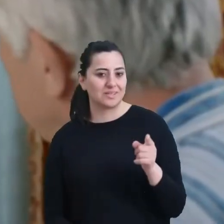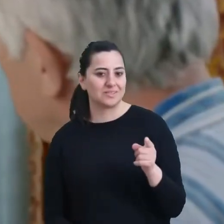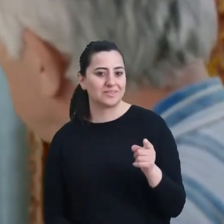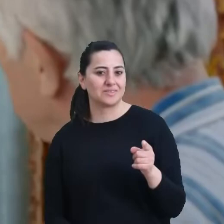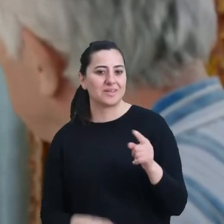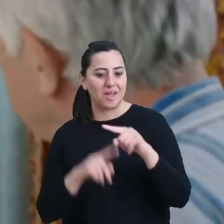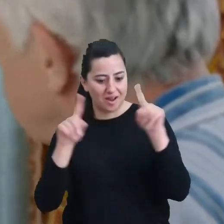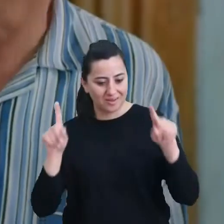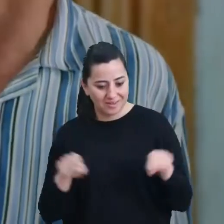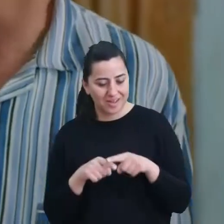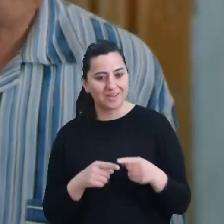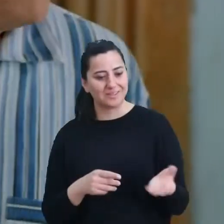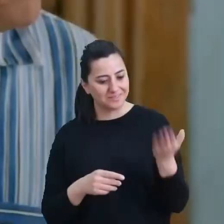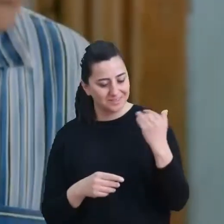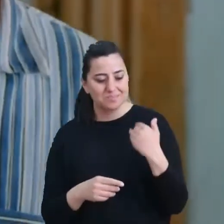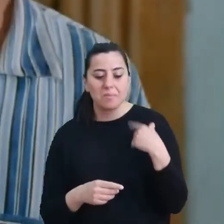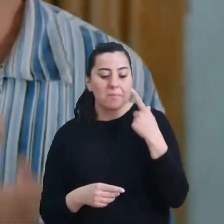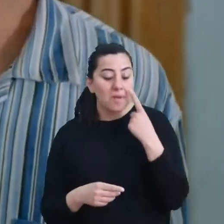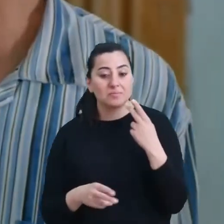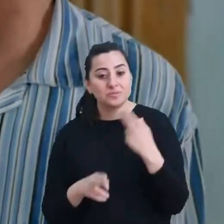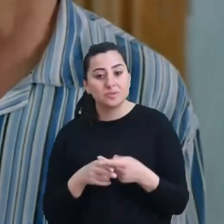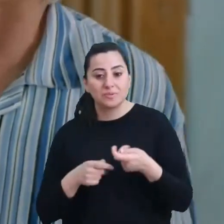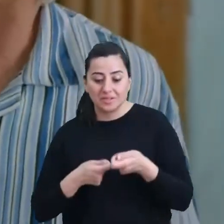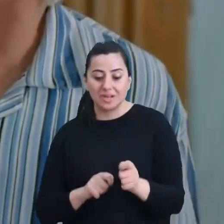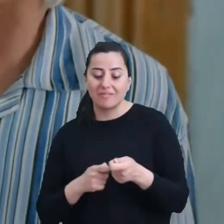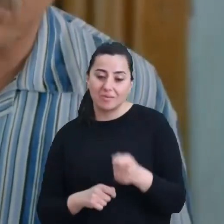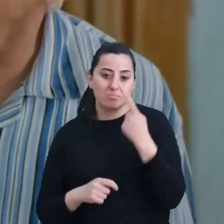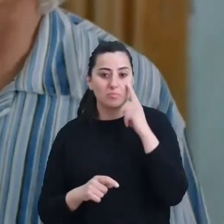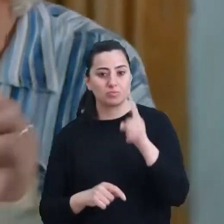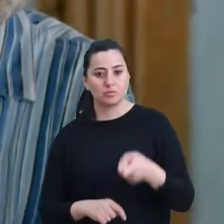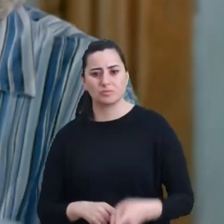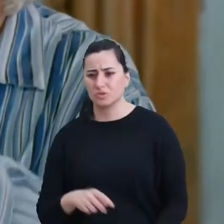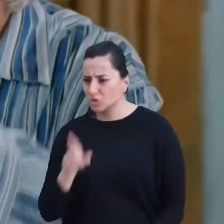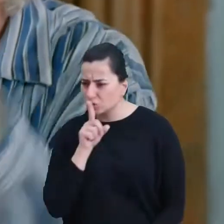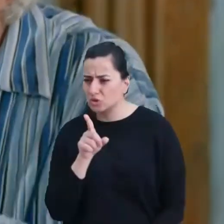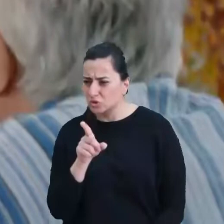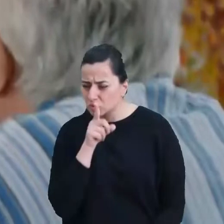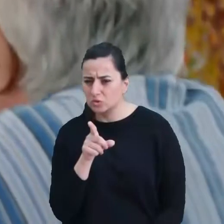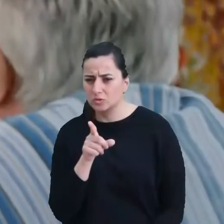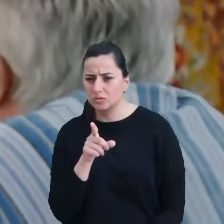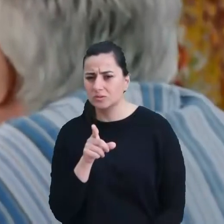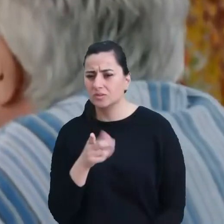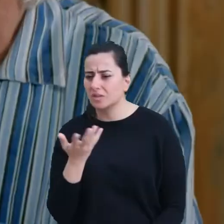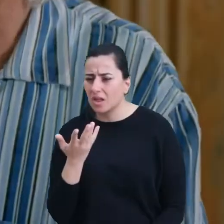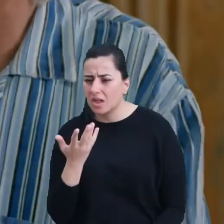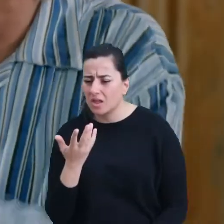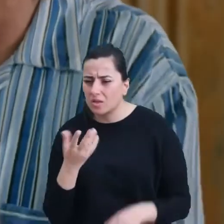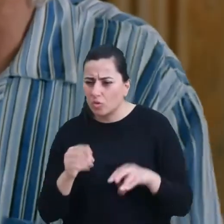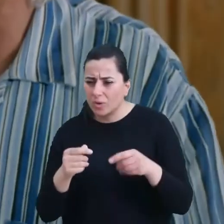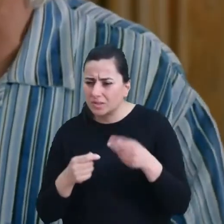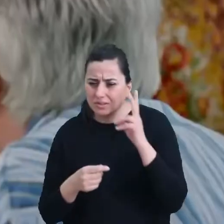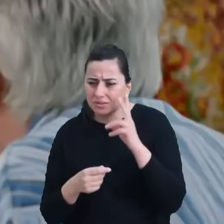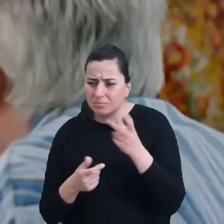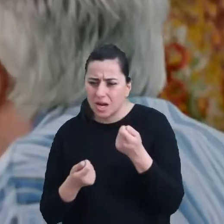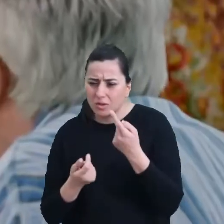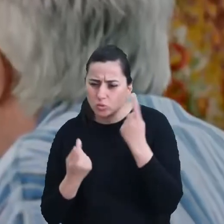senin haritayı bir çıkarıver de bir an önce gidip kazam şu defineyi. Sus! Sus lan! Ne definesi? Nereden duydun